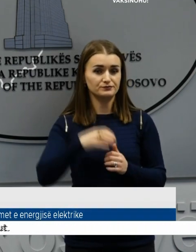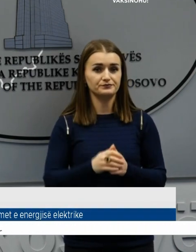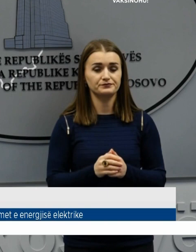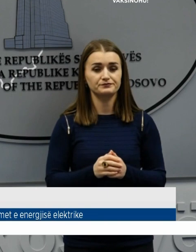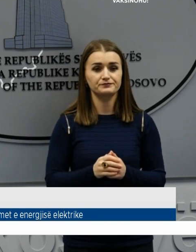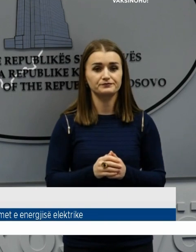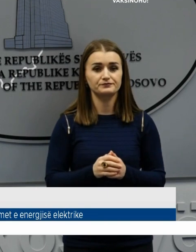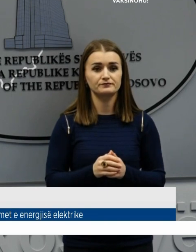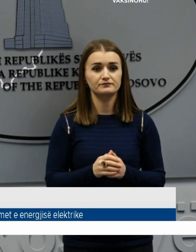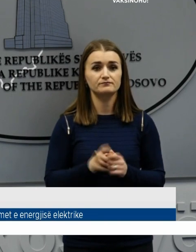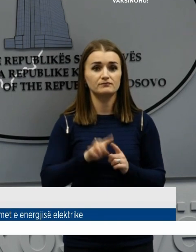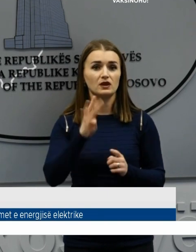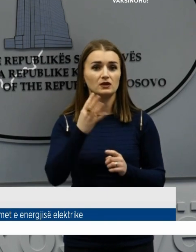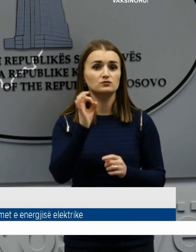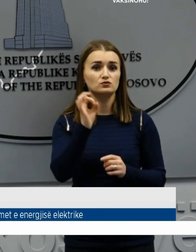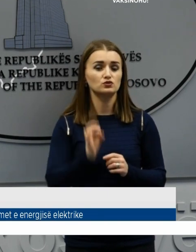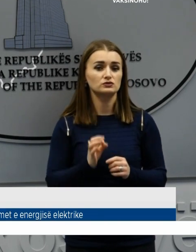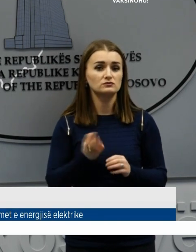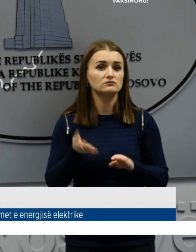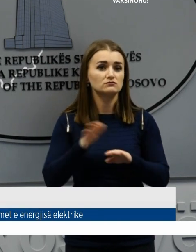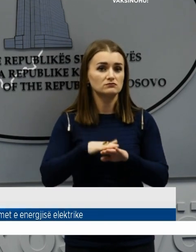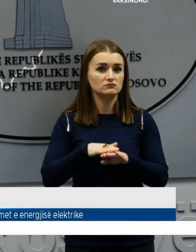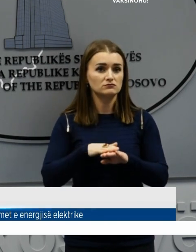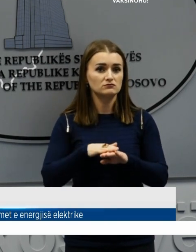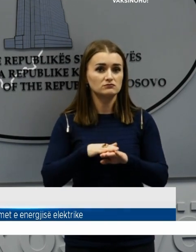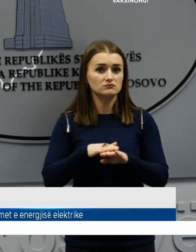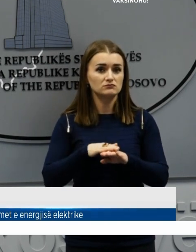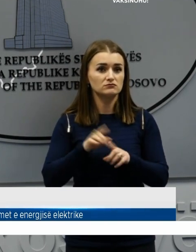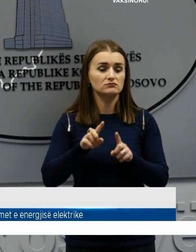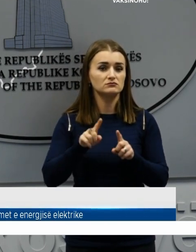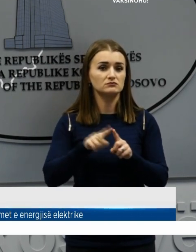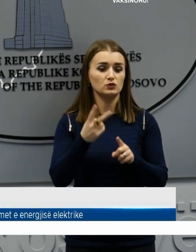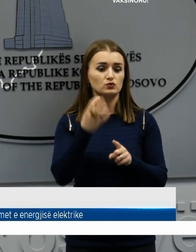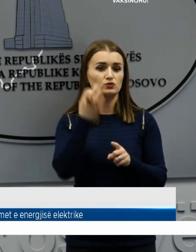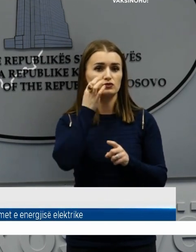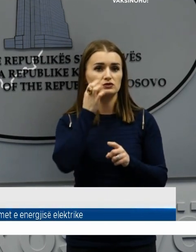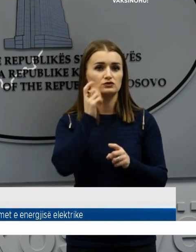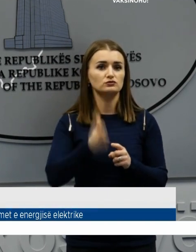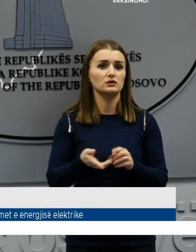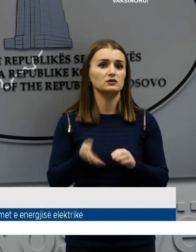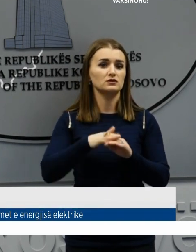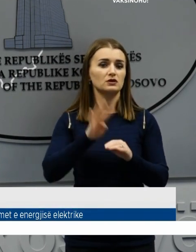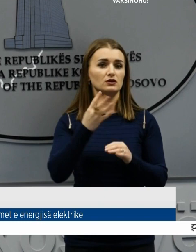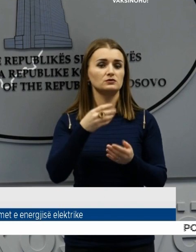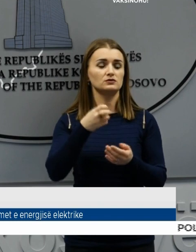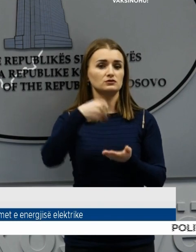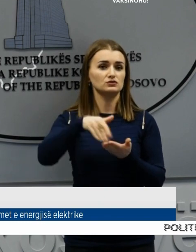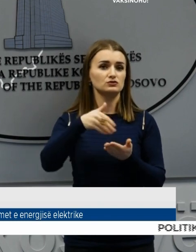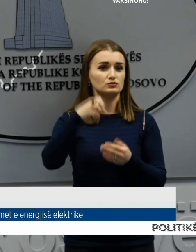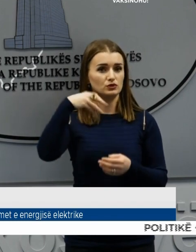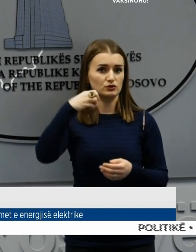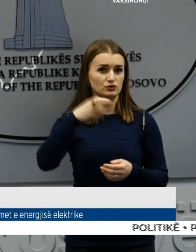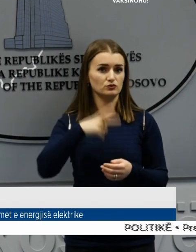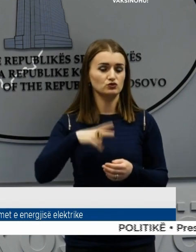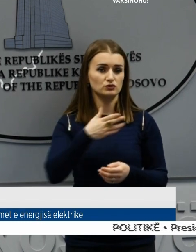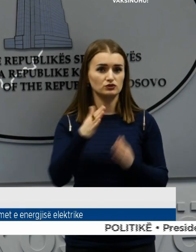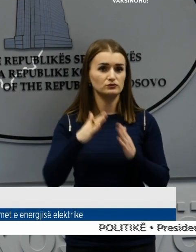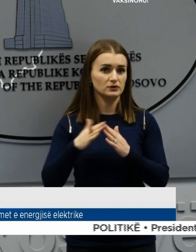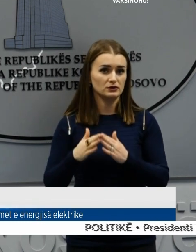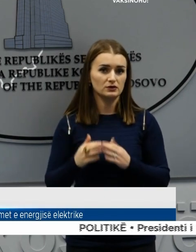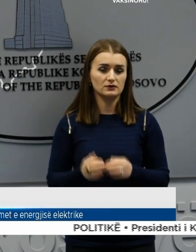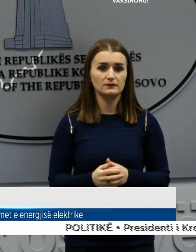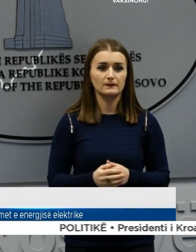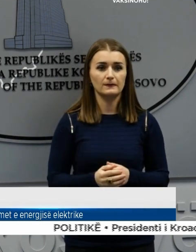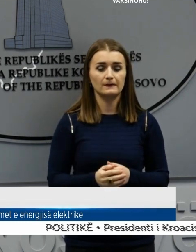për 14% vetëm në krahasim me 2 ditë përpara me datën 19 dhjetor. Domethënë, nga të